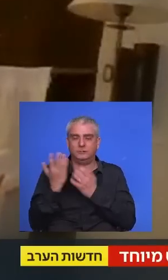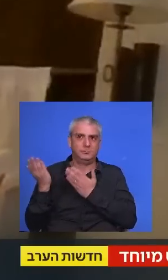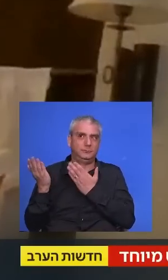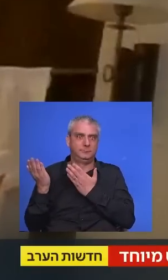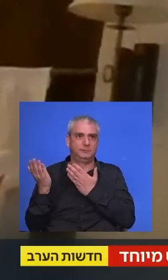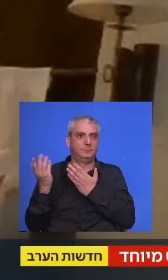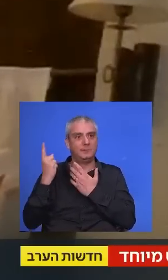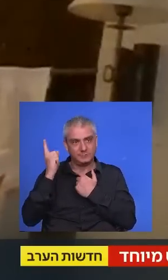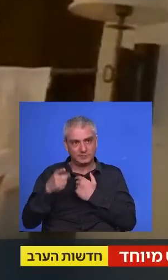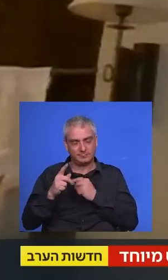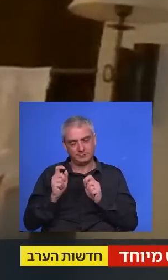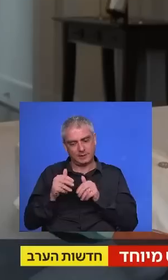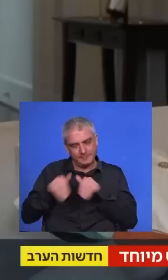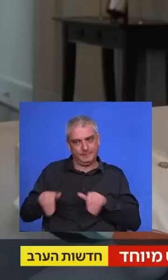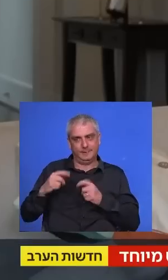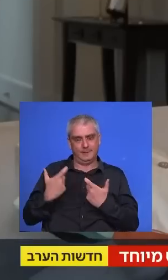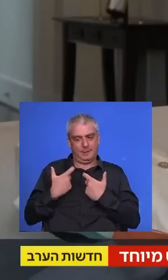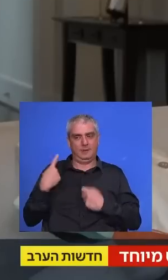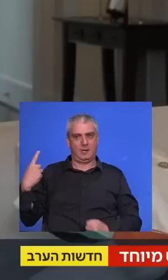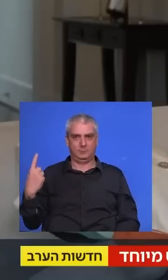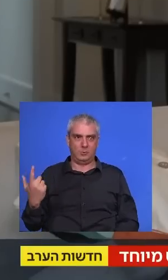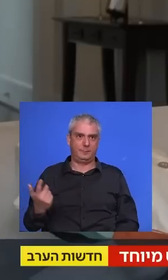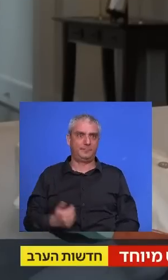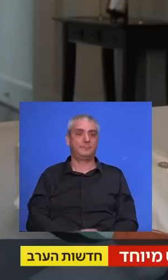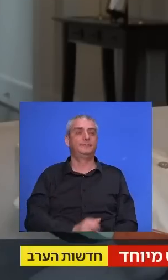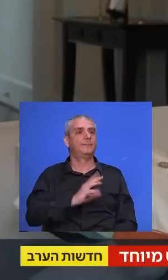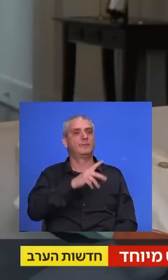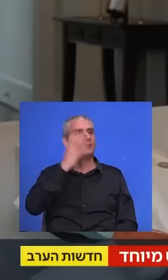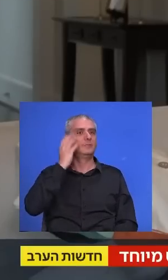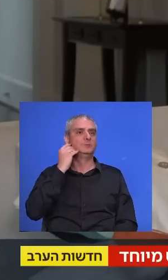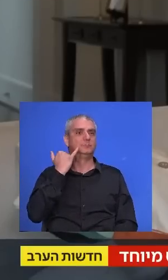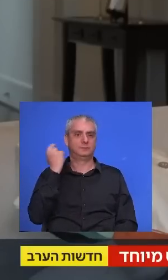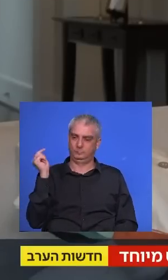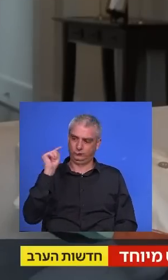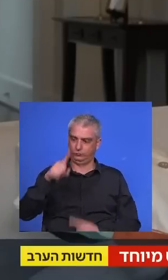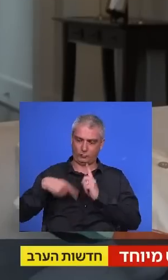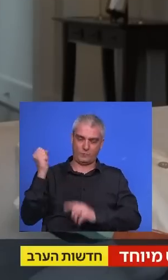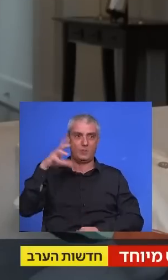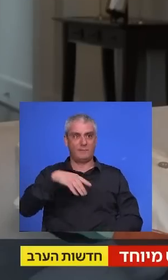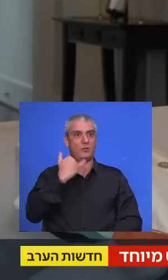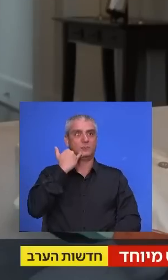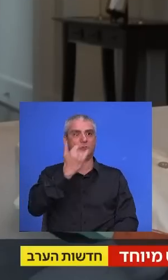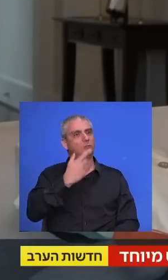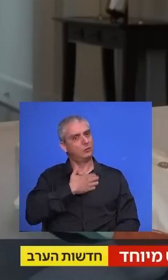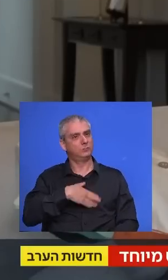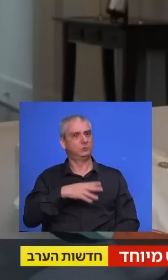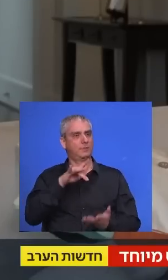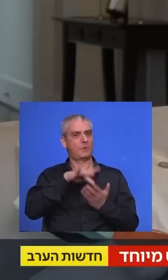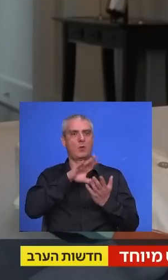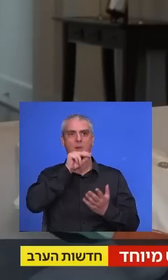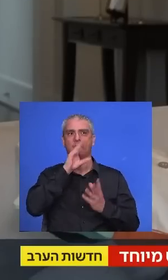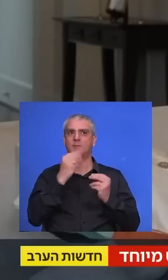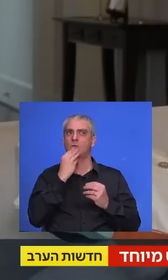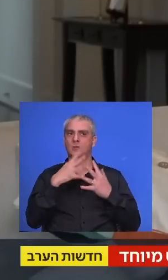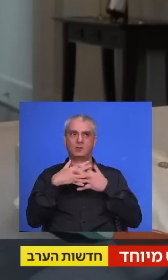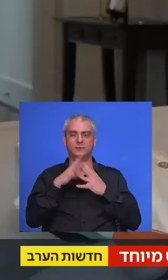ושהם צריכים לרסן קצת את עצמם. What if Bezalel Smotrich, who will be here next week, says, I want a forum to speak to American